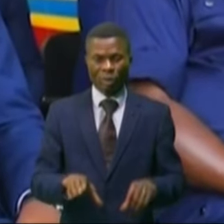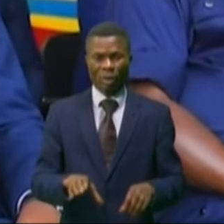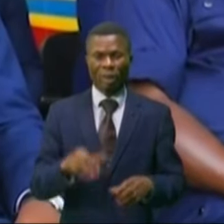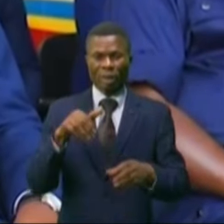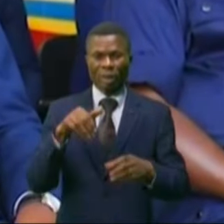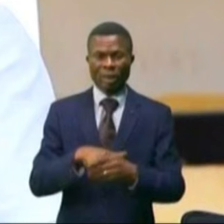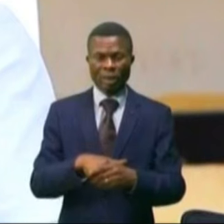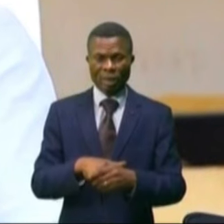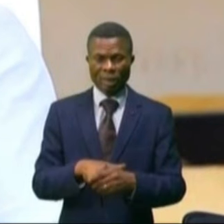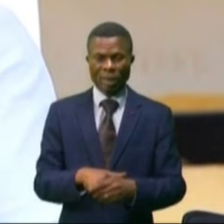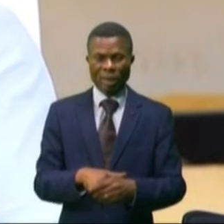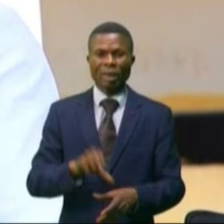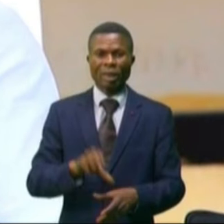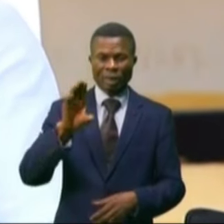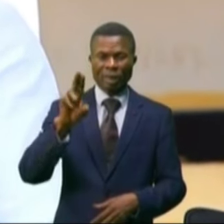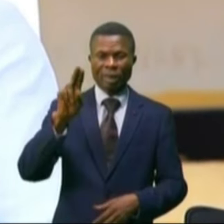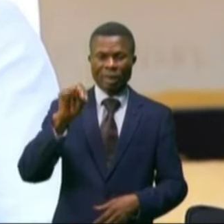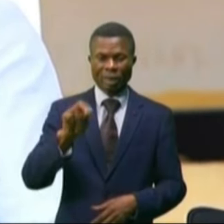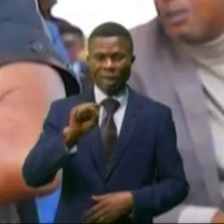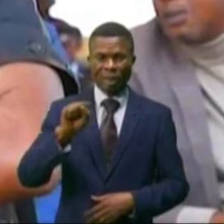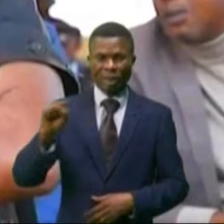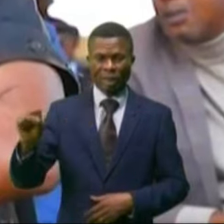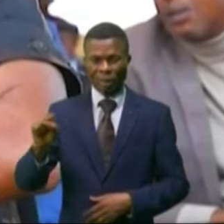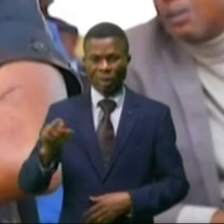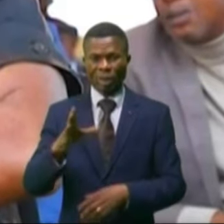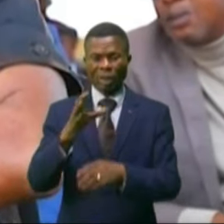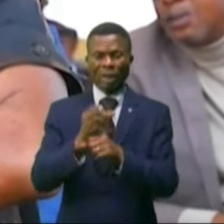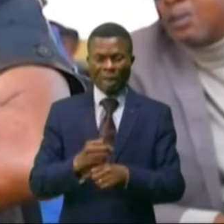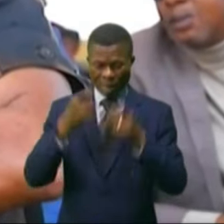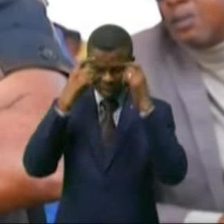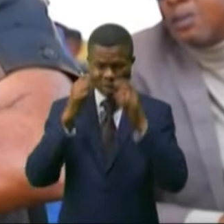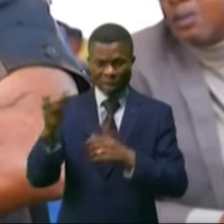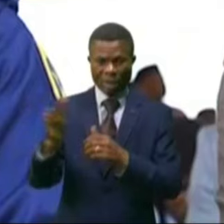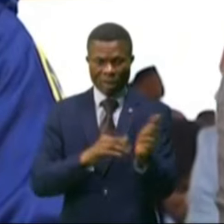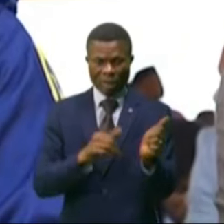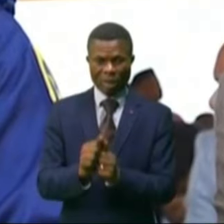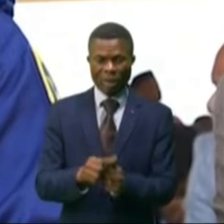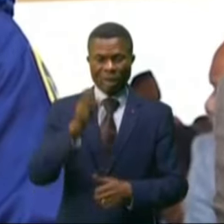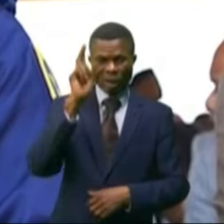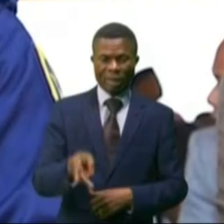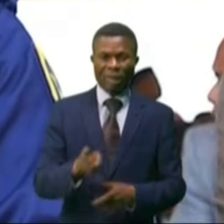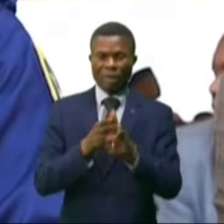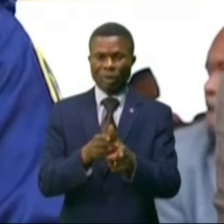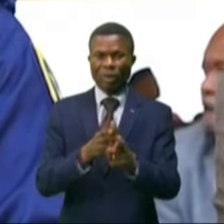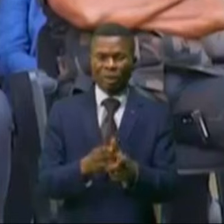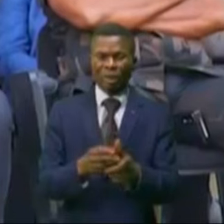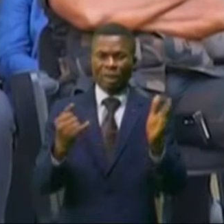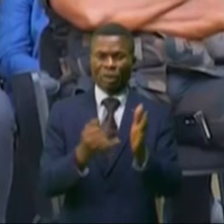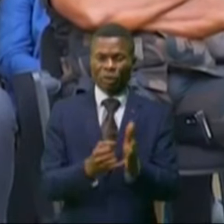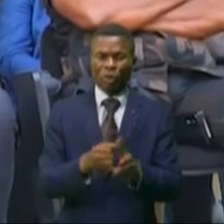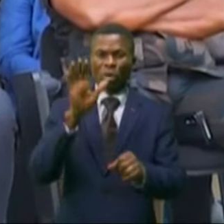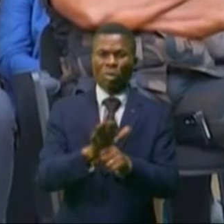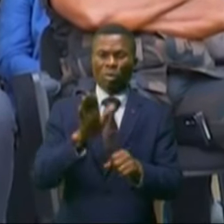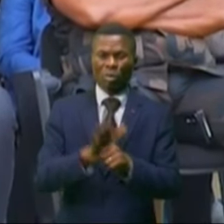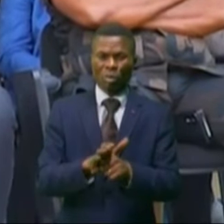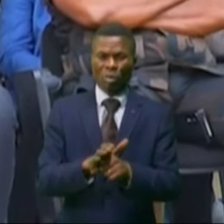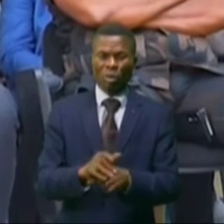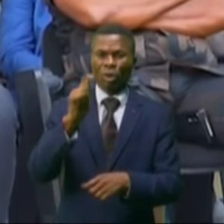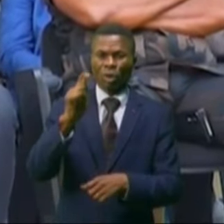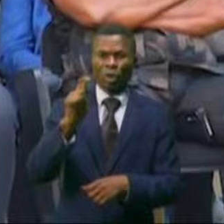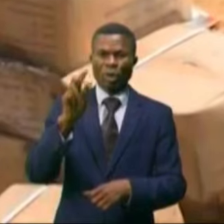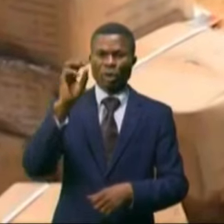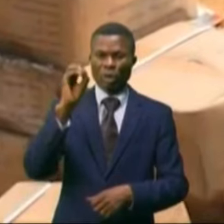la CNSS ALPC, a réussi de détruire plus de 200 000 armes et plus de 6 tonnes de munitions, y